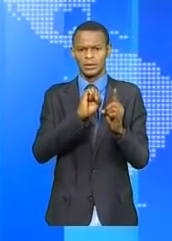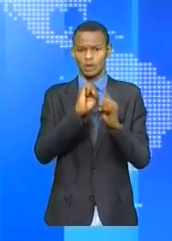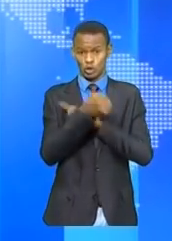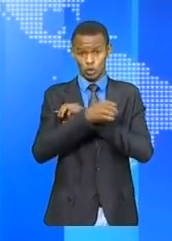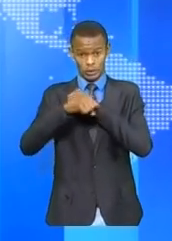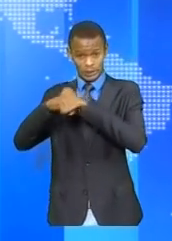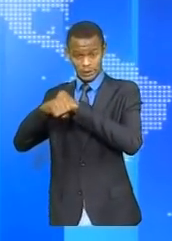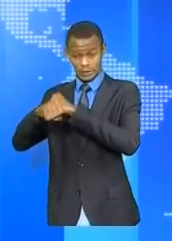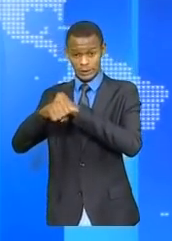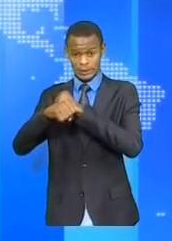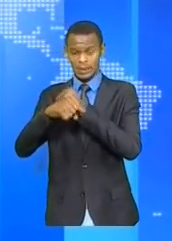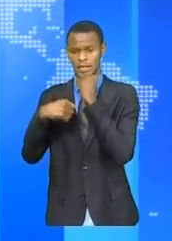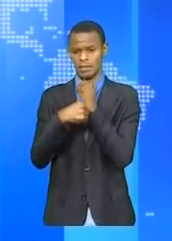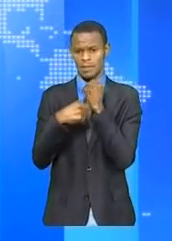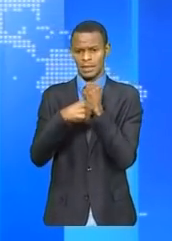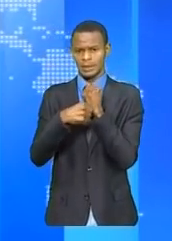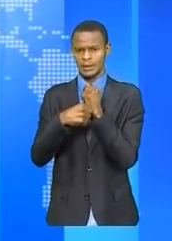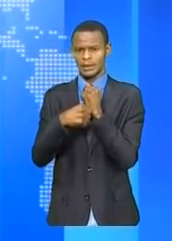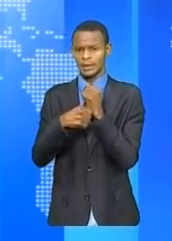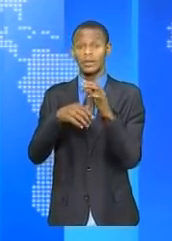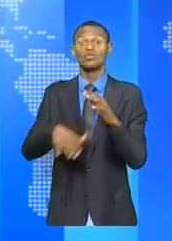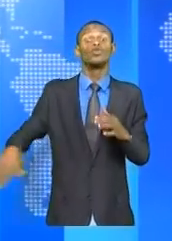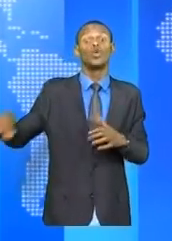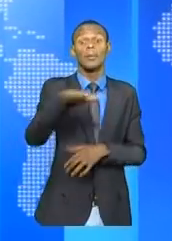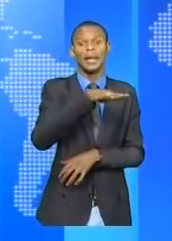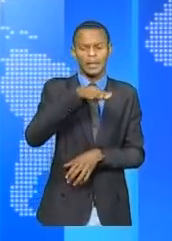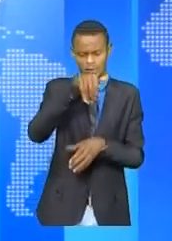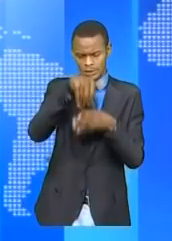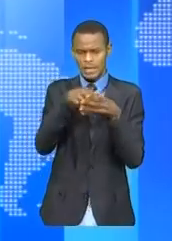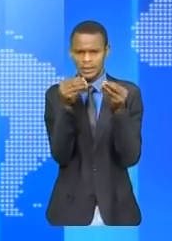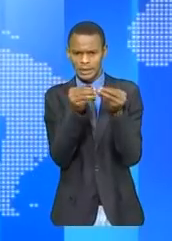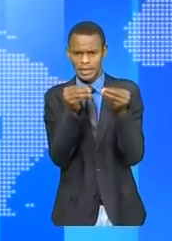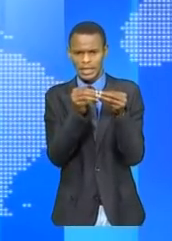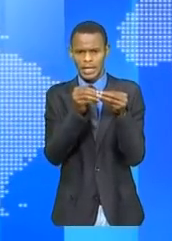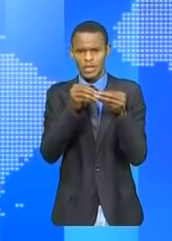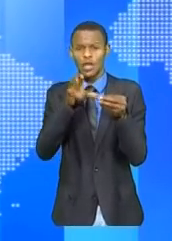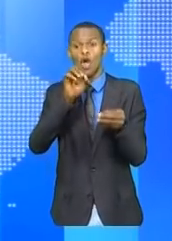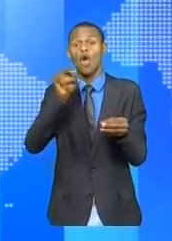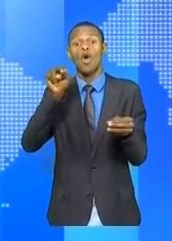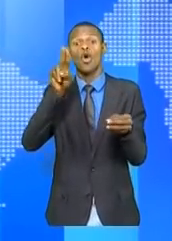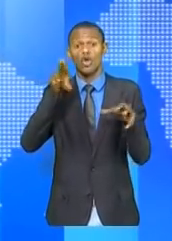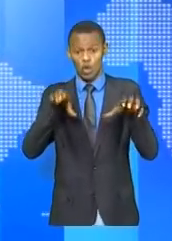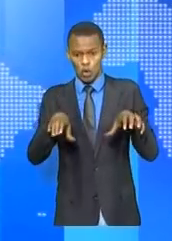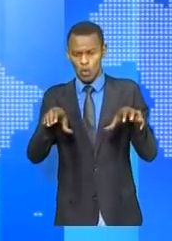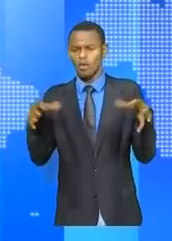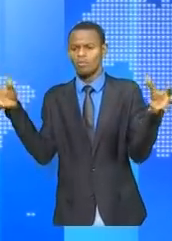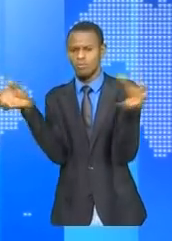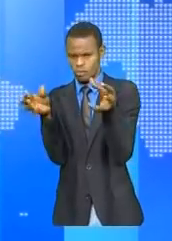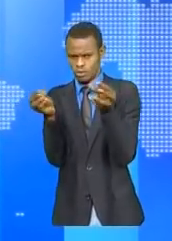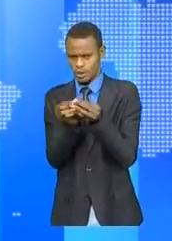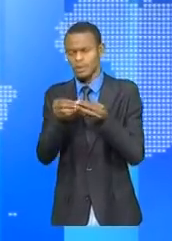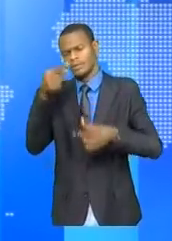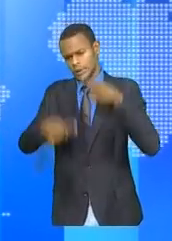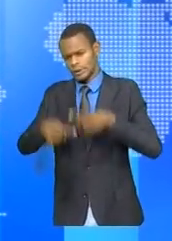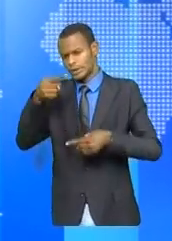pays a été évoquée au cours du point de presse de la MONUSCO tenu chaque mercredi au quartier général. Mamita Bangoulou nous donne